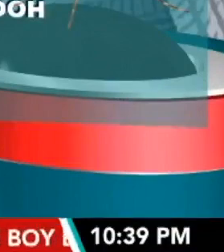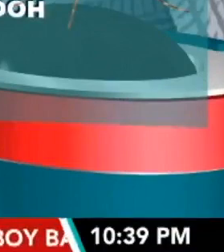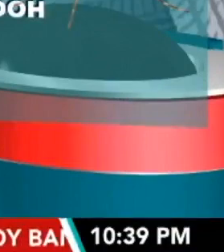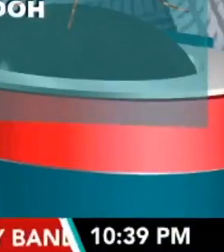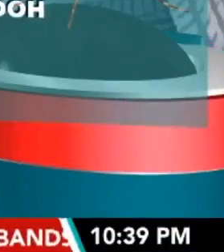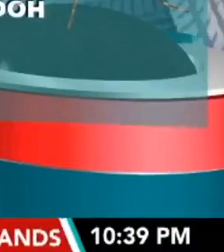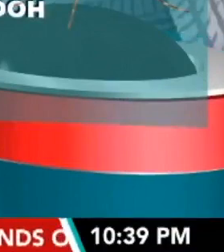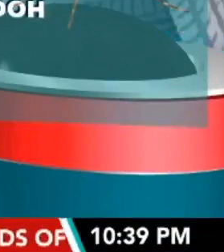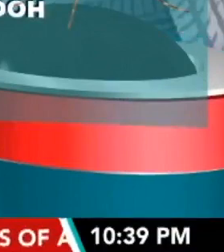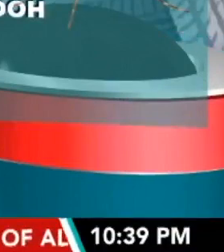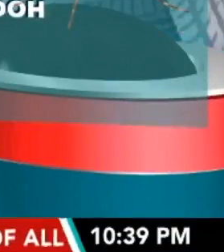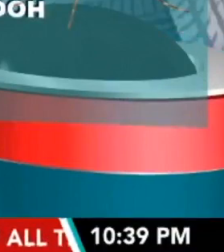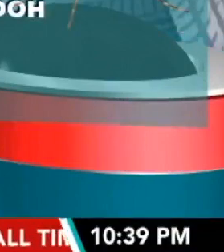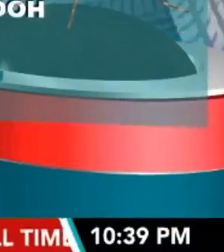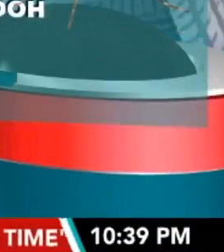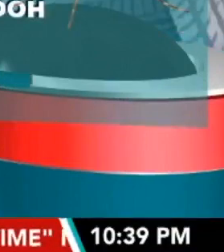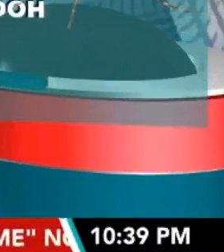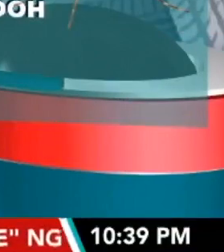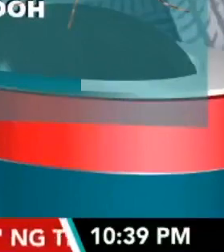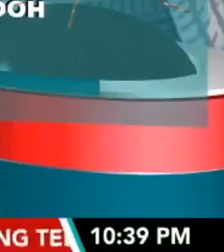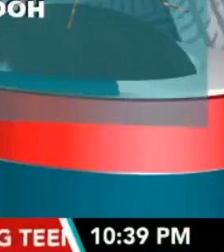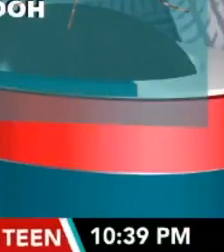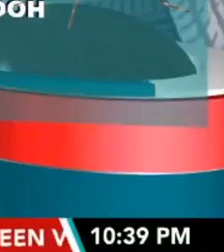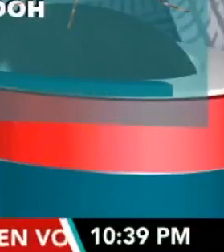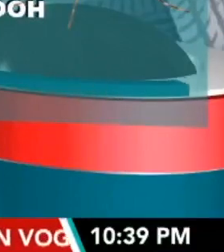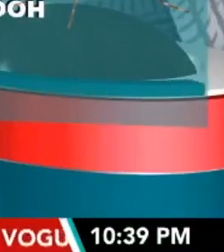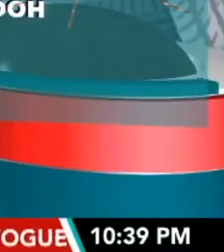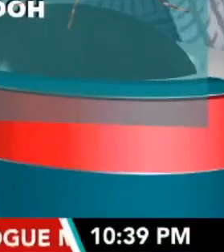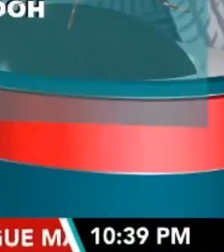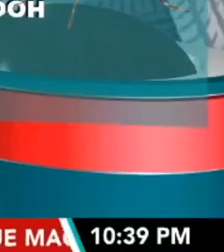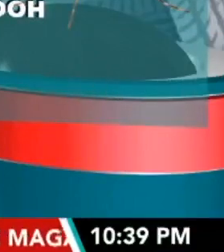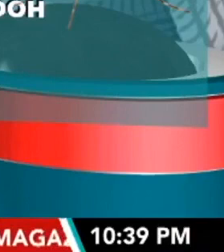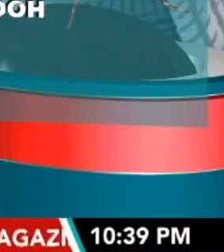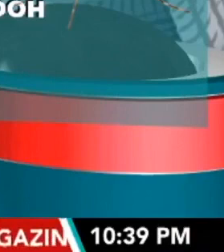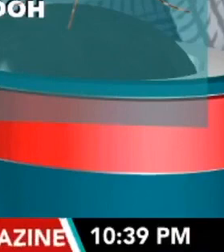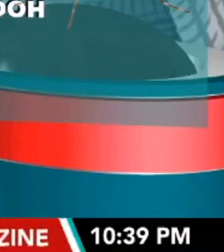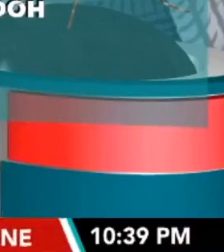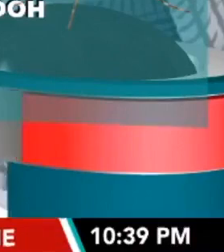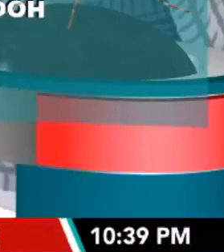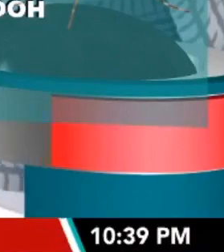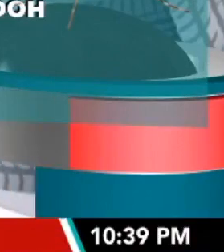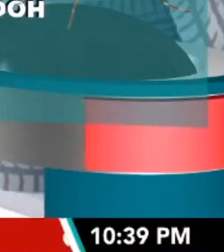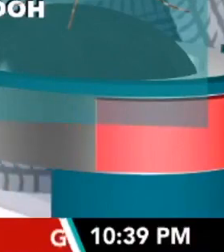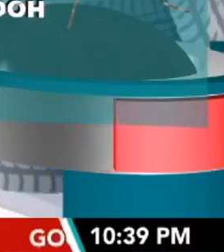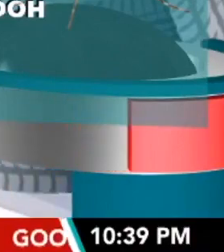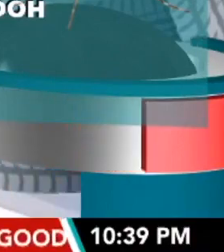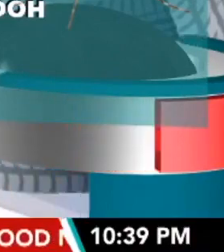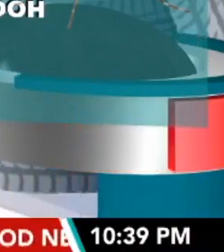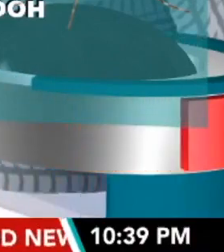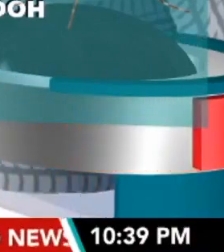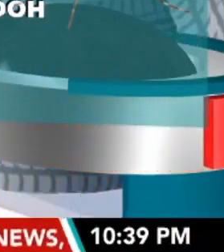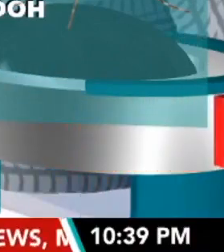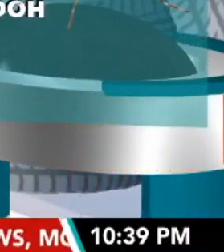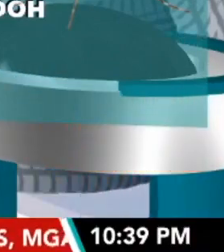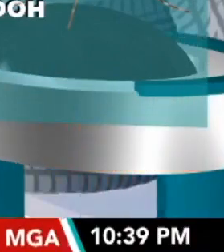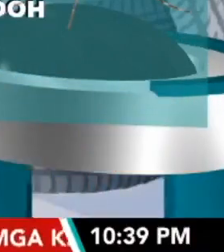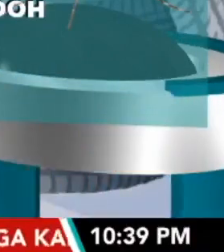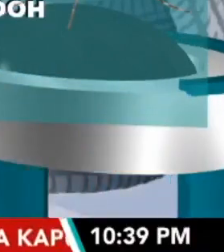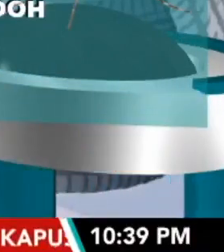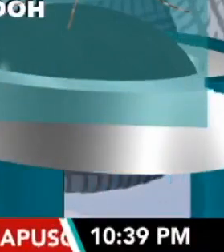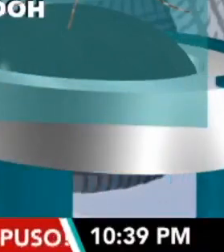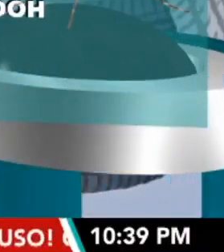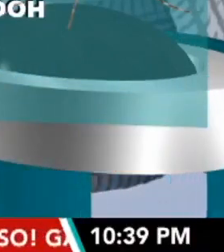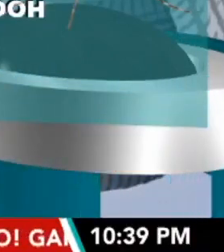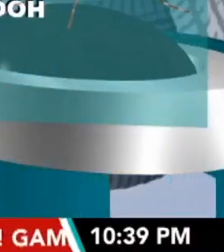naman, umabot na sa 65,190 ang mga kaso. 83% na mas mataas yan kumpara sa parehong